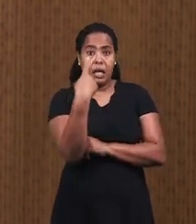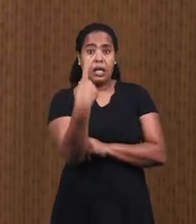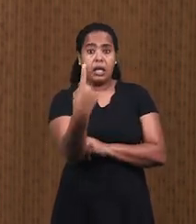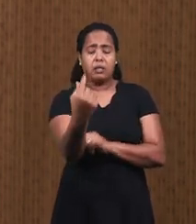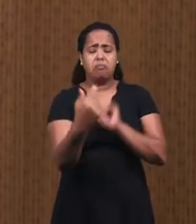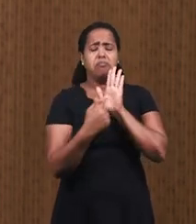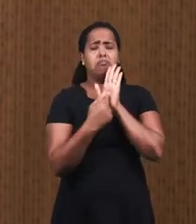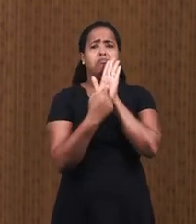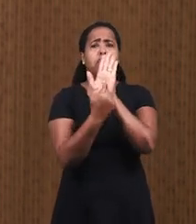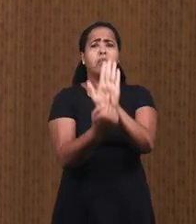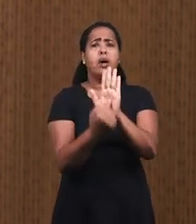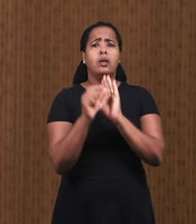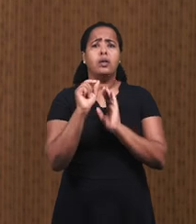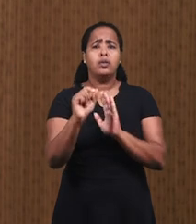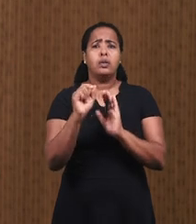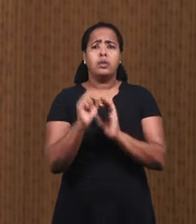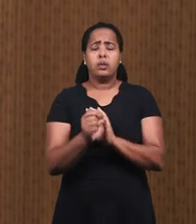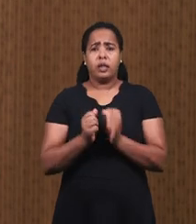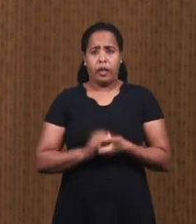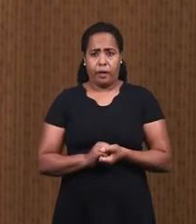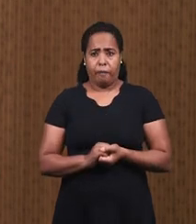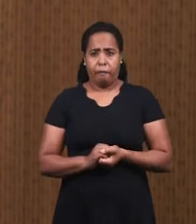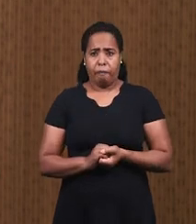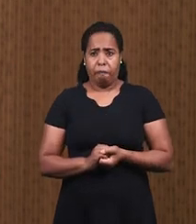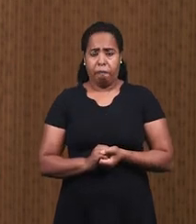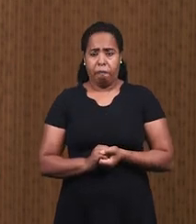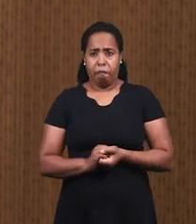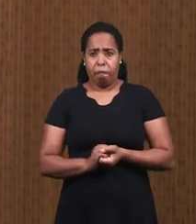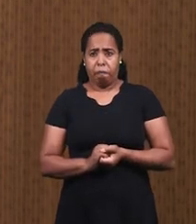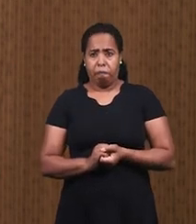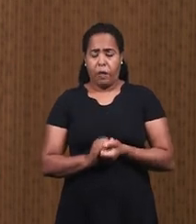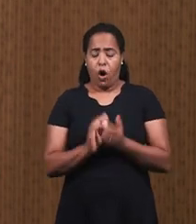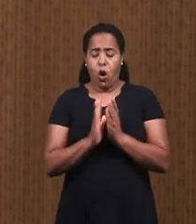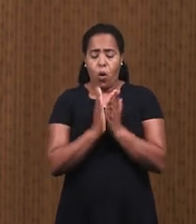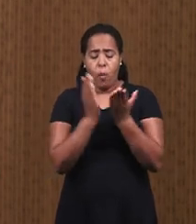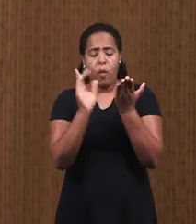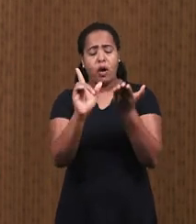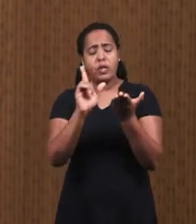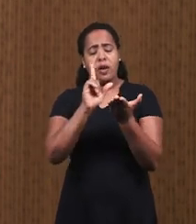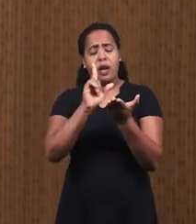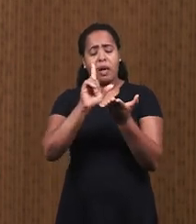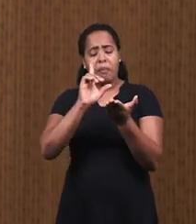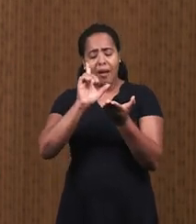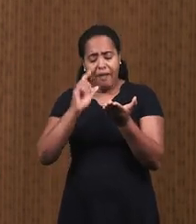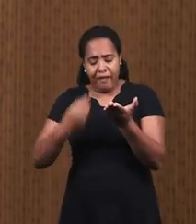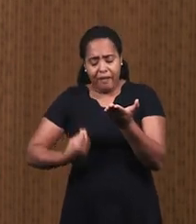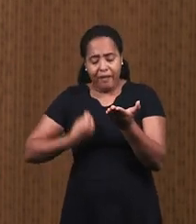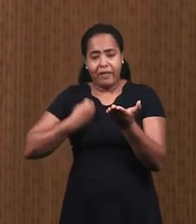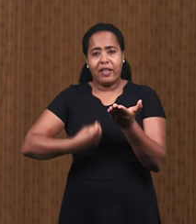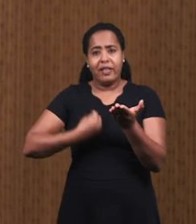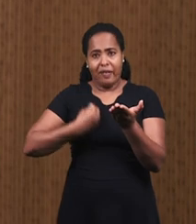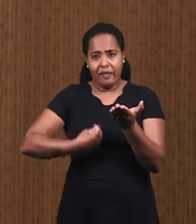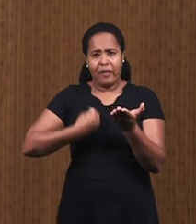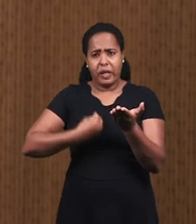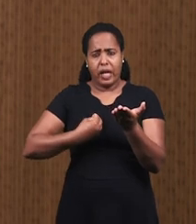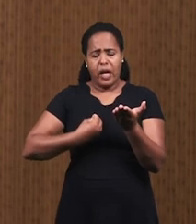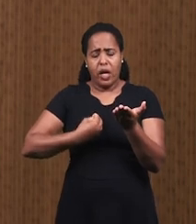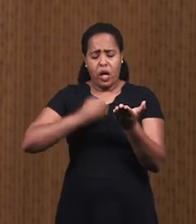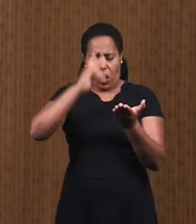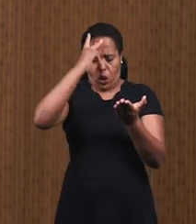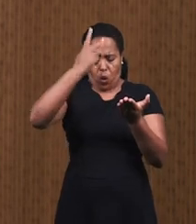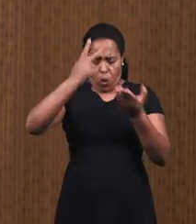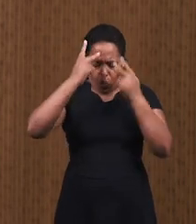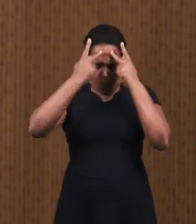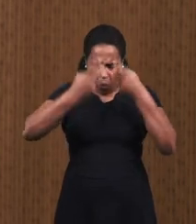qu'elle apporte en soi-même une parole de la vie, parce qu'elle amène l'homme à